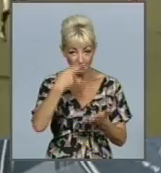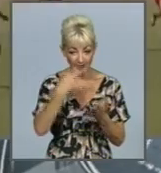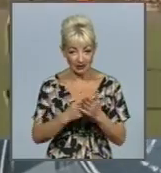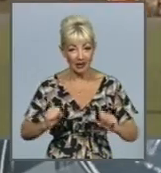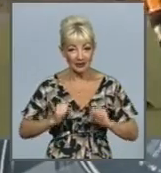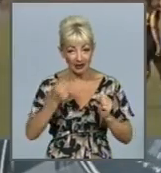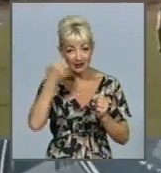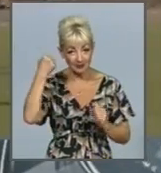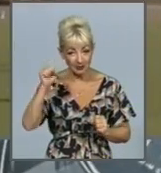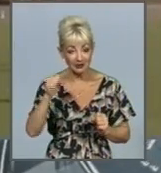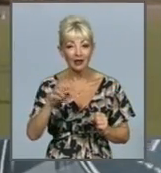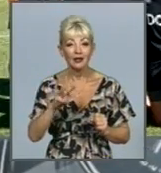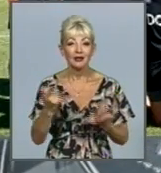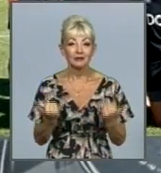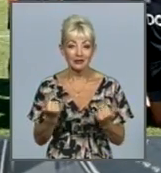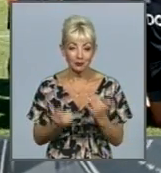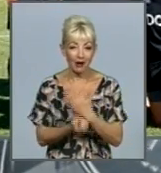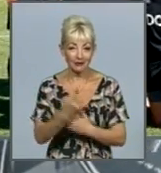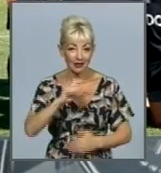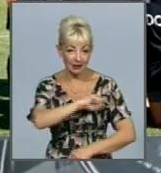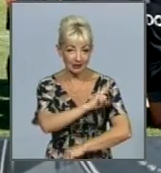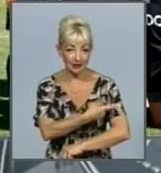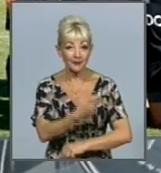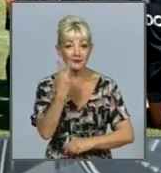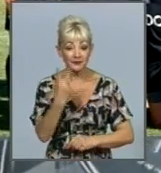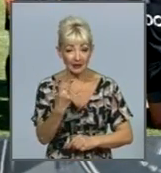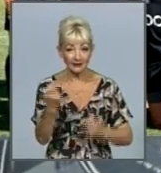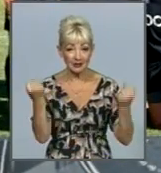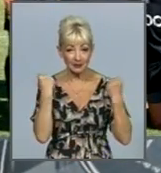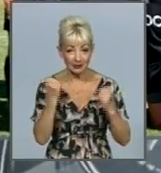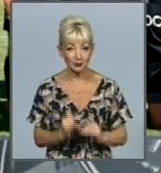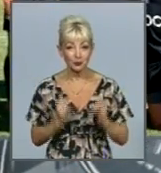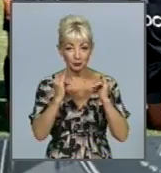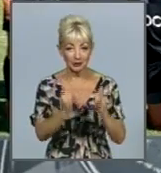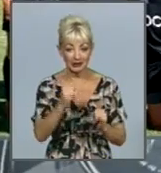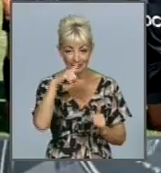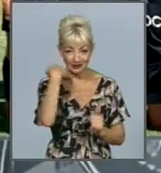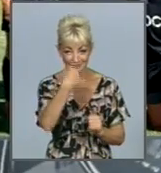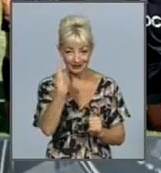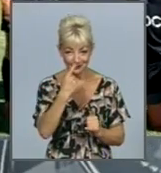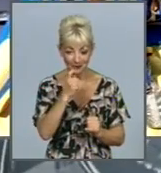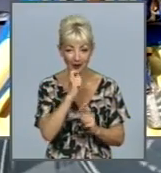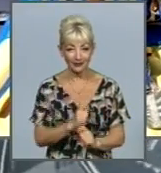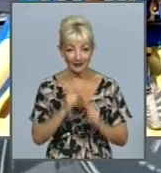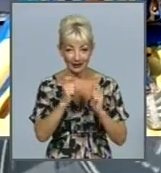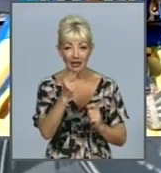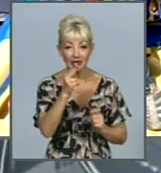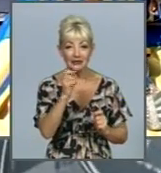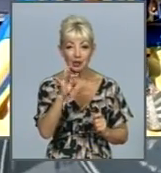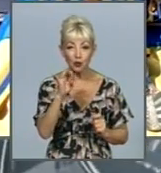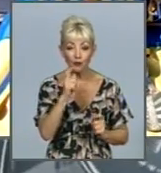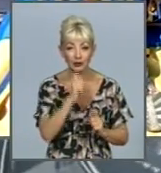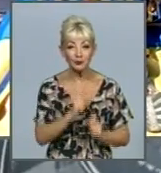победить, но мы сегодня оказались сильнее. Двое регбистов Олимпа удостоились индивидуальных наград. Сергей Церковный получил